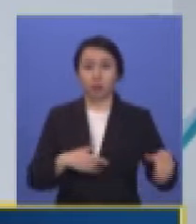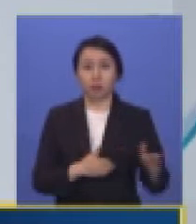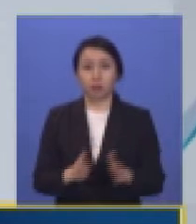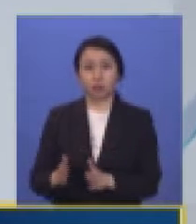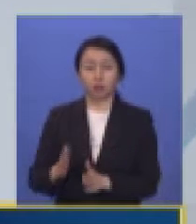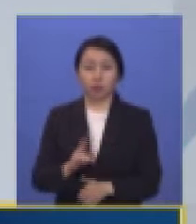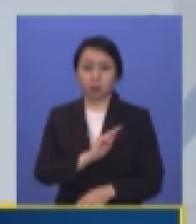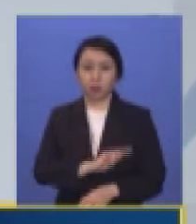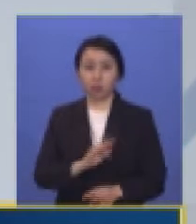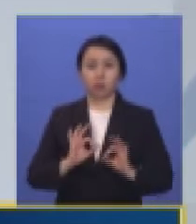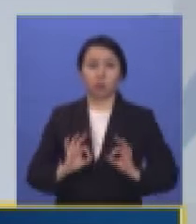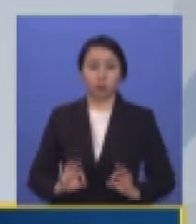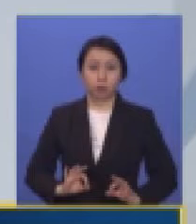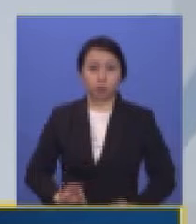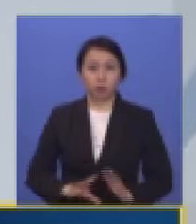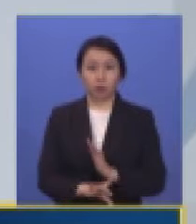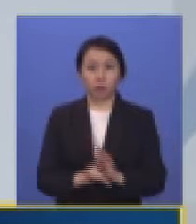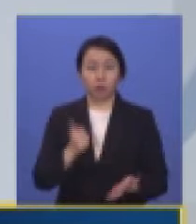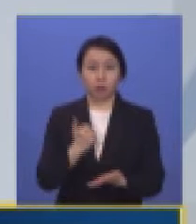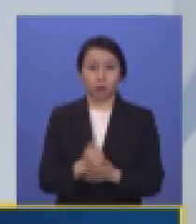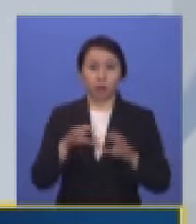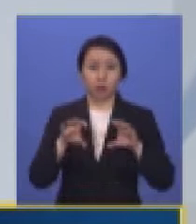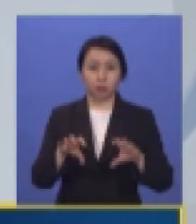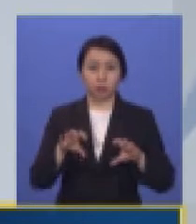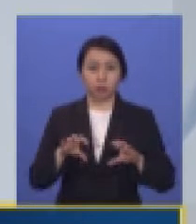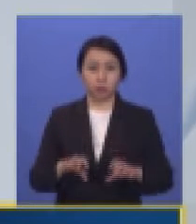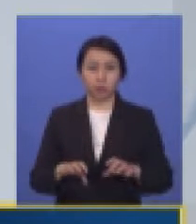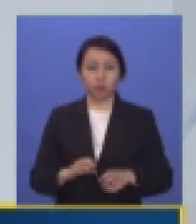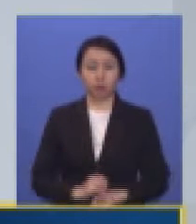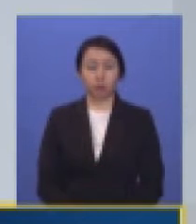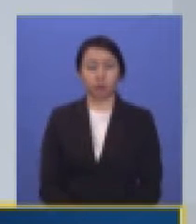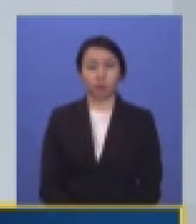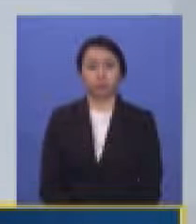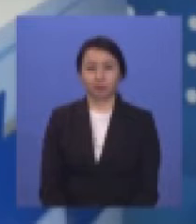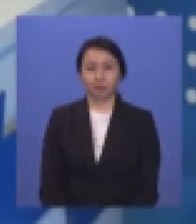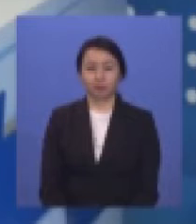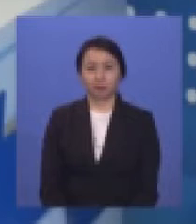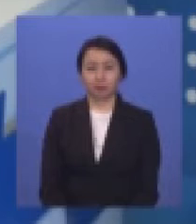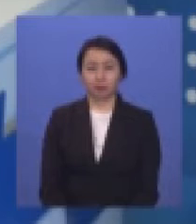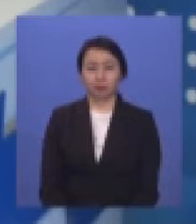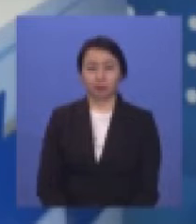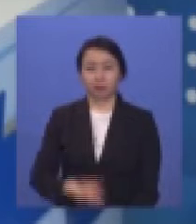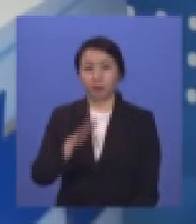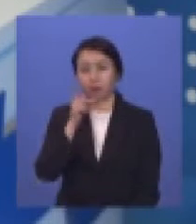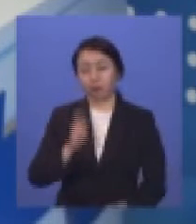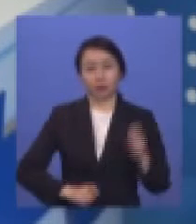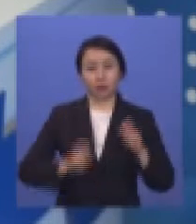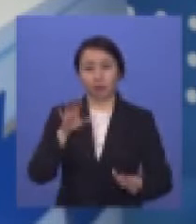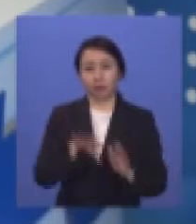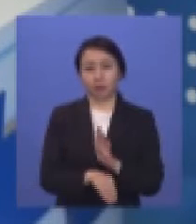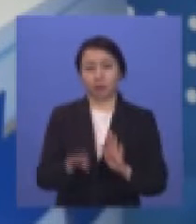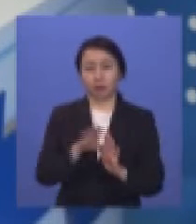компетенция, организация и порядок деятельности прокуратуры определяются конституционным законом. В рамках референдума